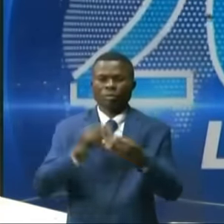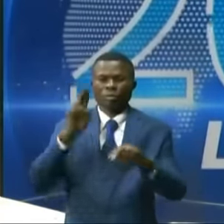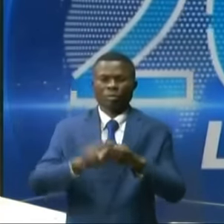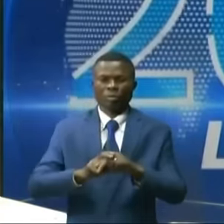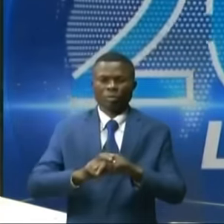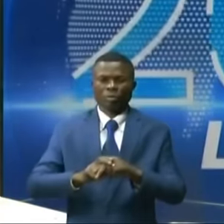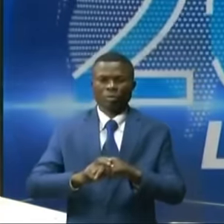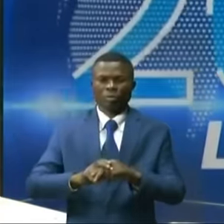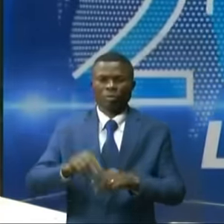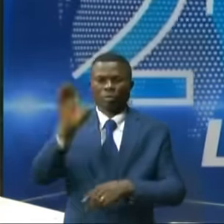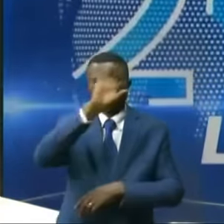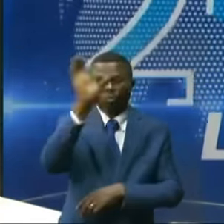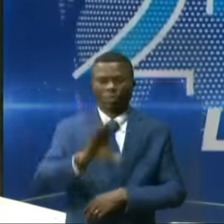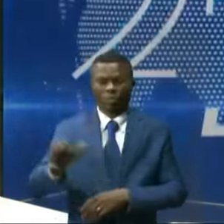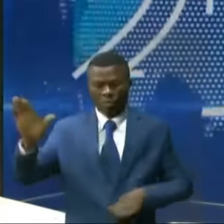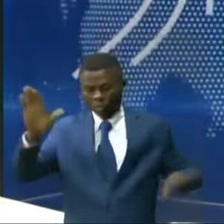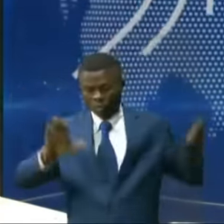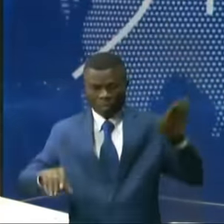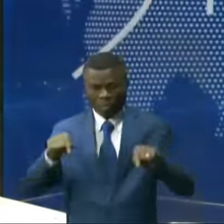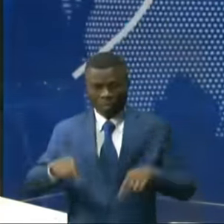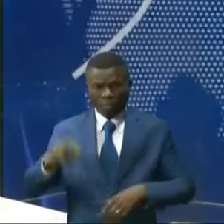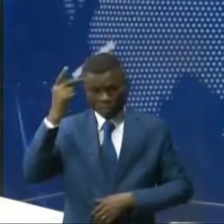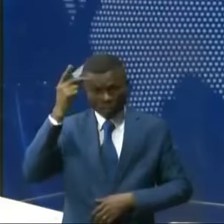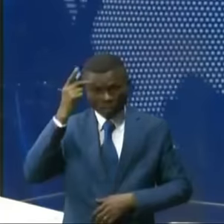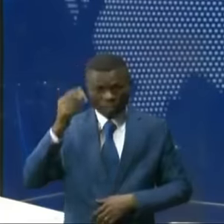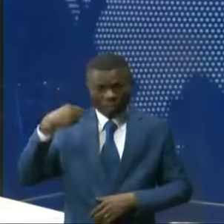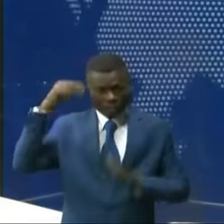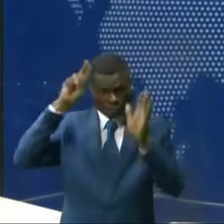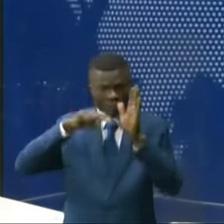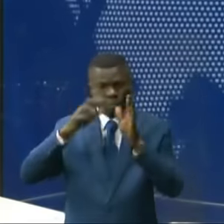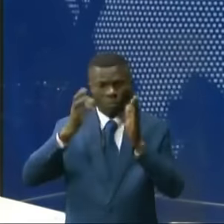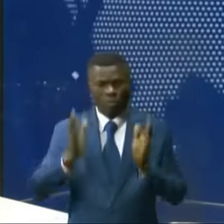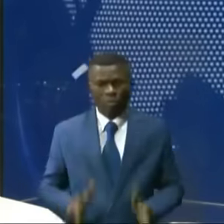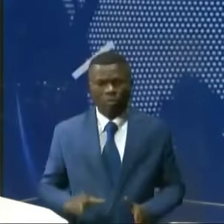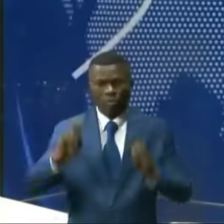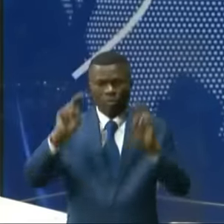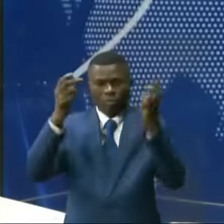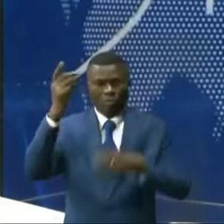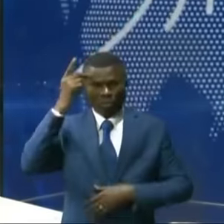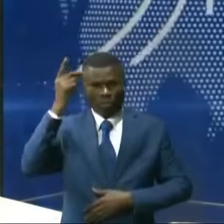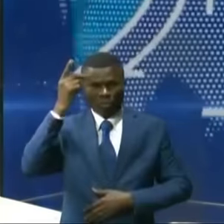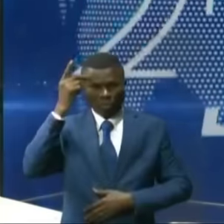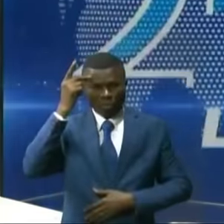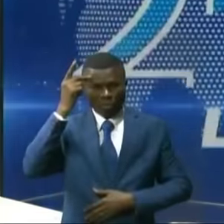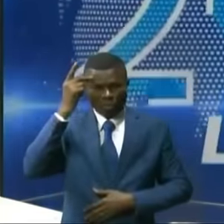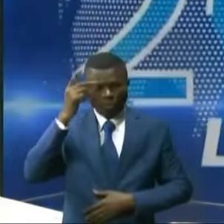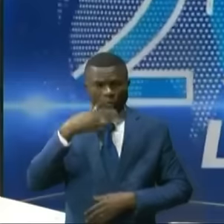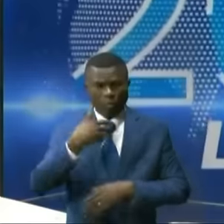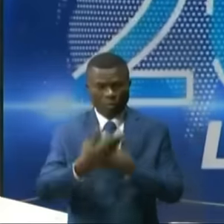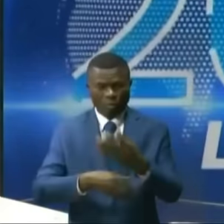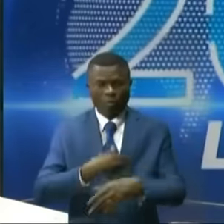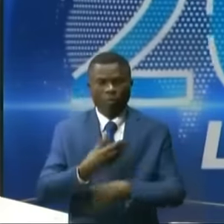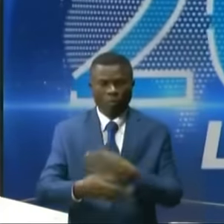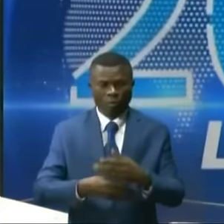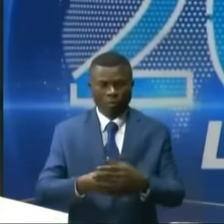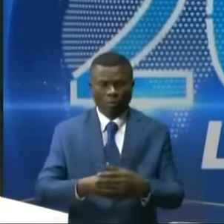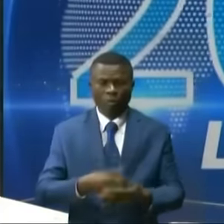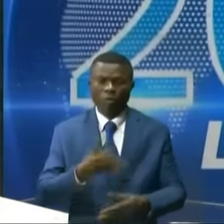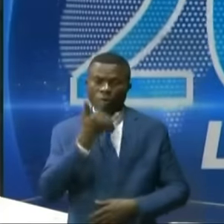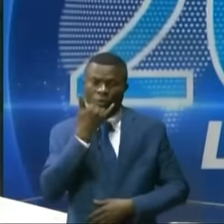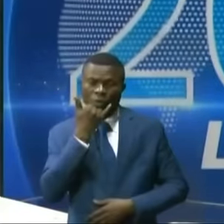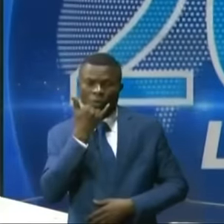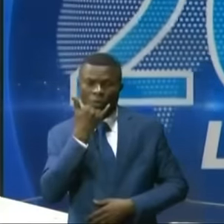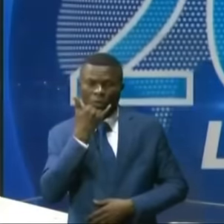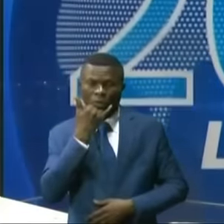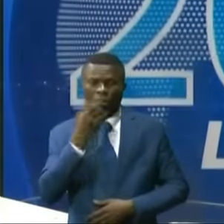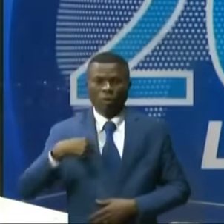commune de landéé ici à Kinshasa le gouverneur de la ville de Kinshasa procédera faute par